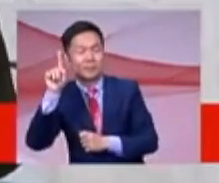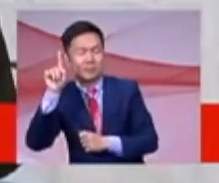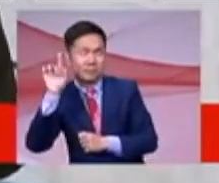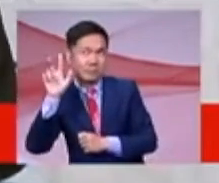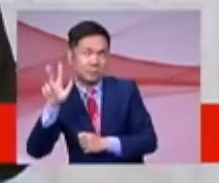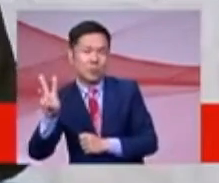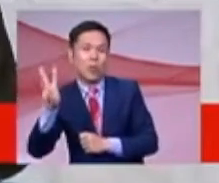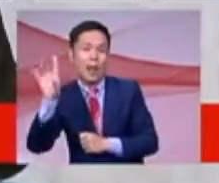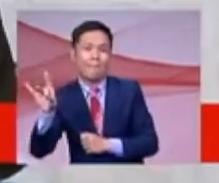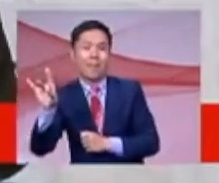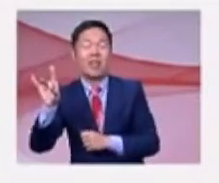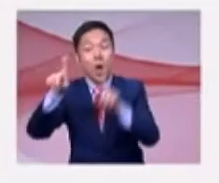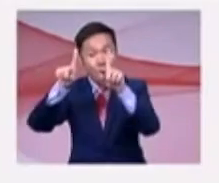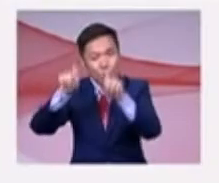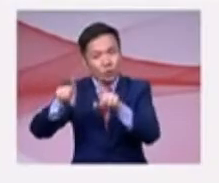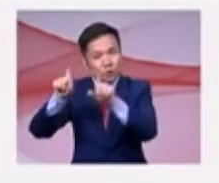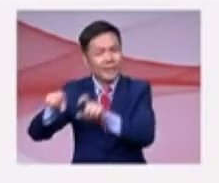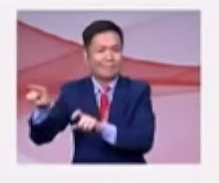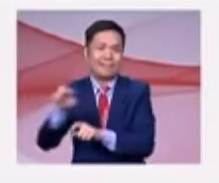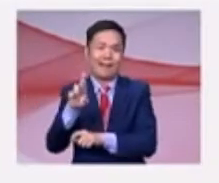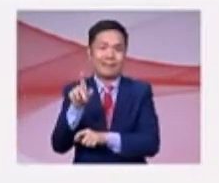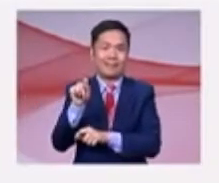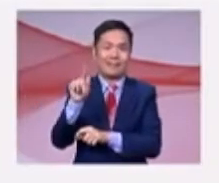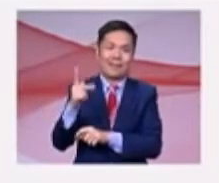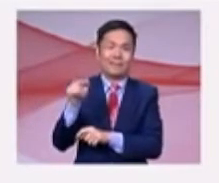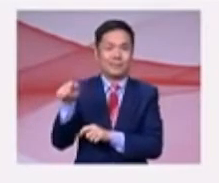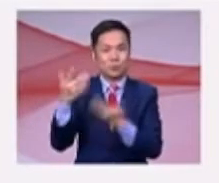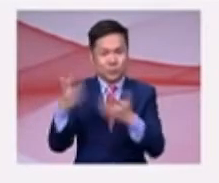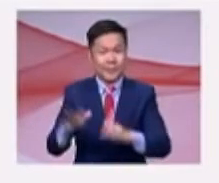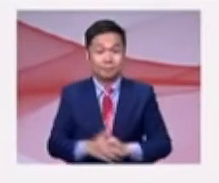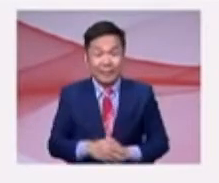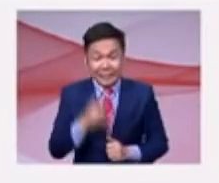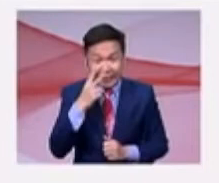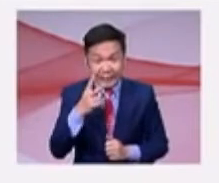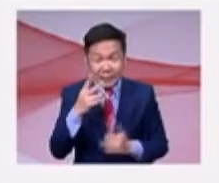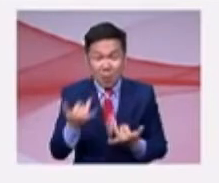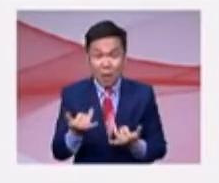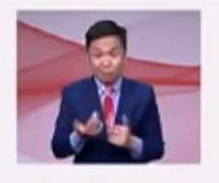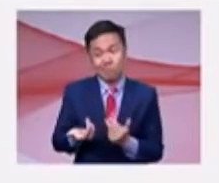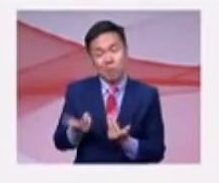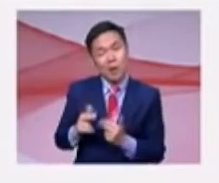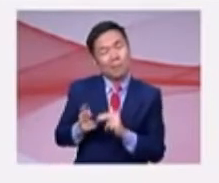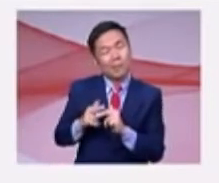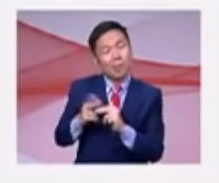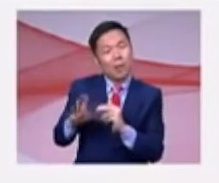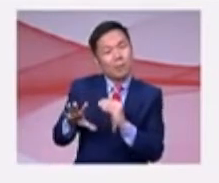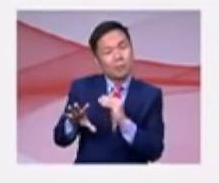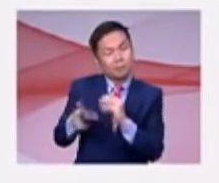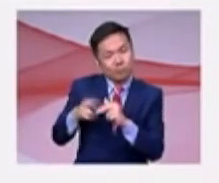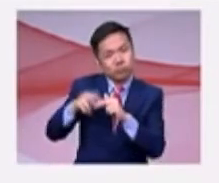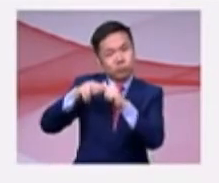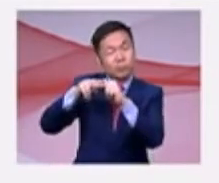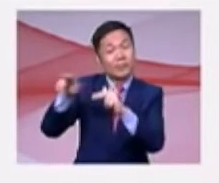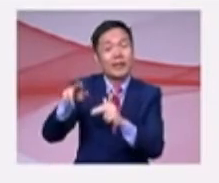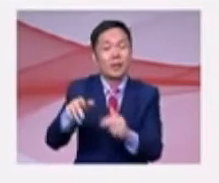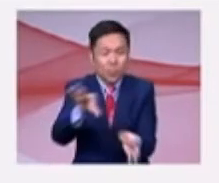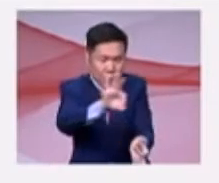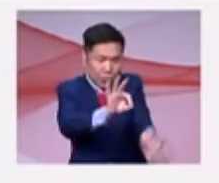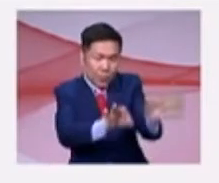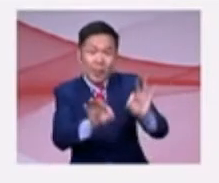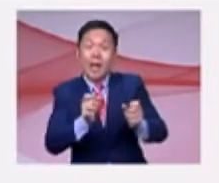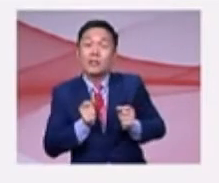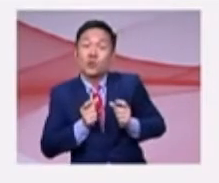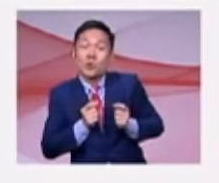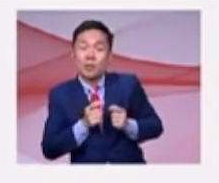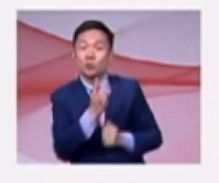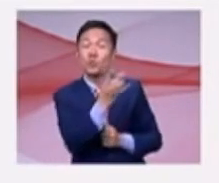30,198 ujian dijalankan. Dan kita lihat ada keupayaan lagi di makmal swasta. Mereka hanya menjalankan